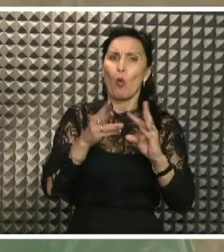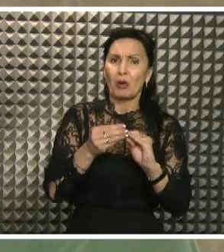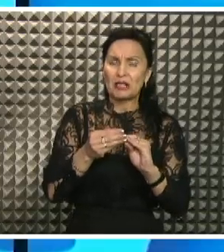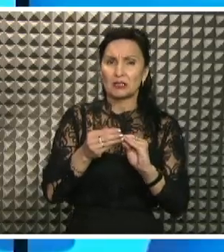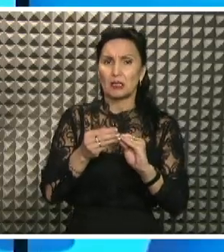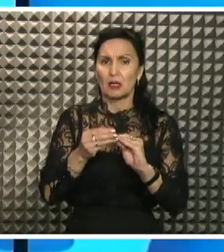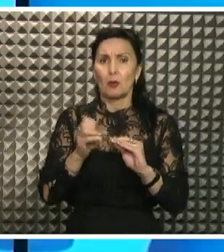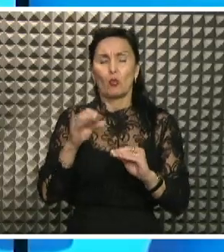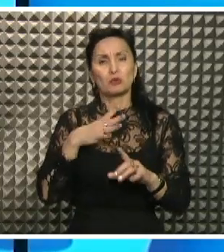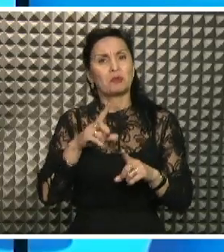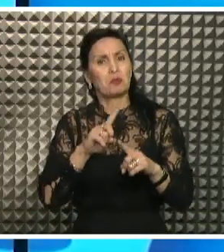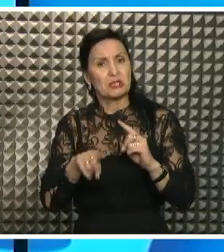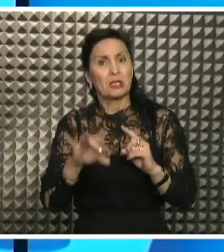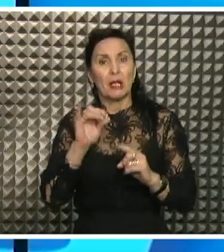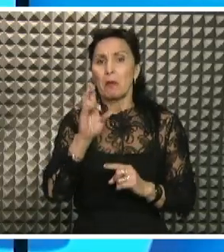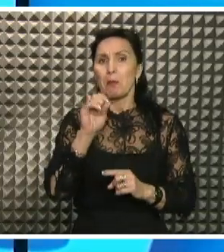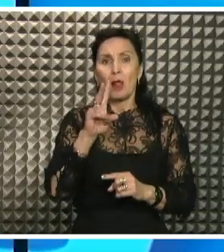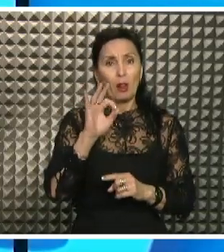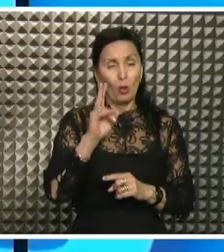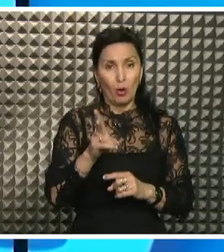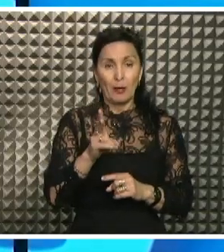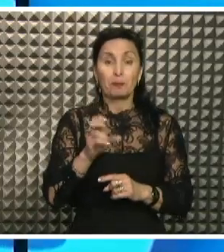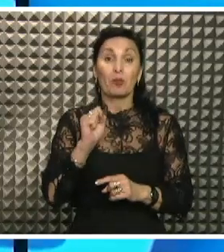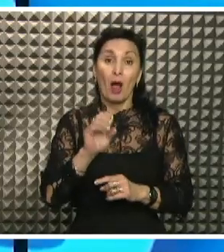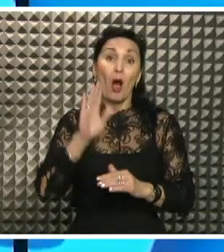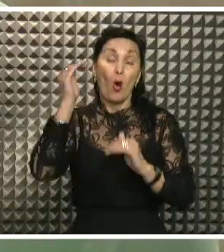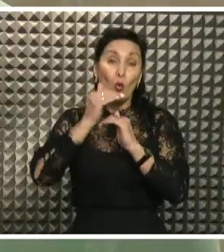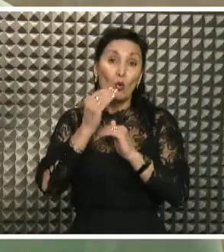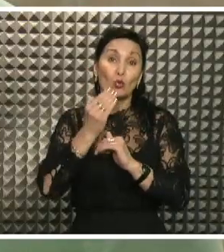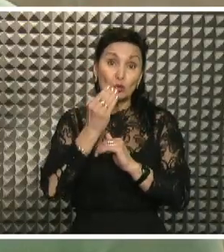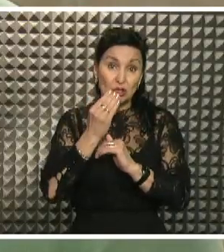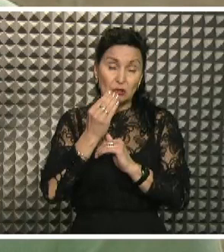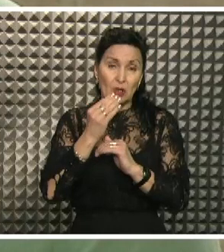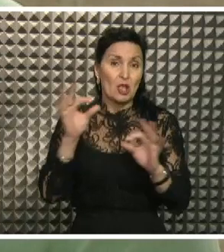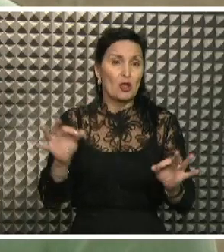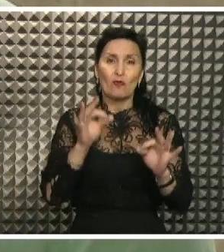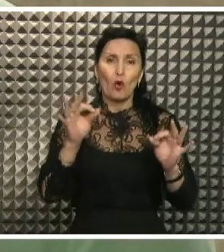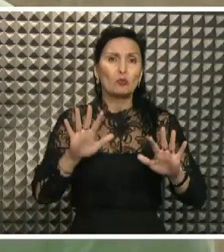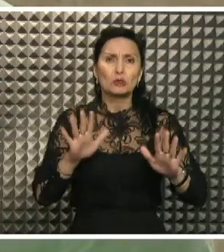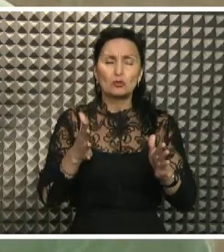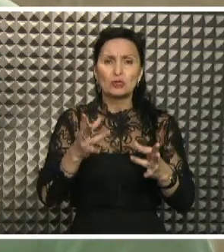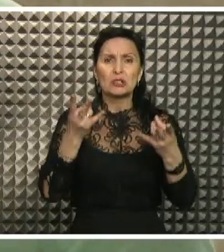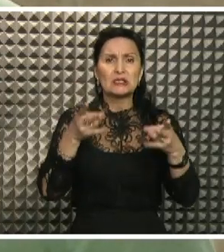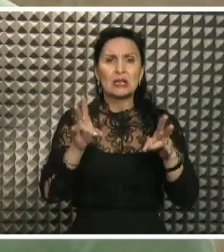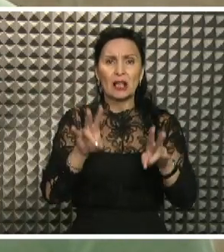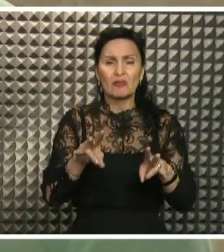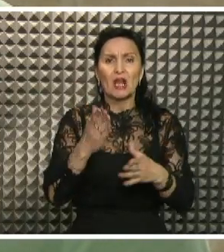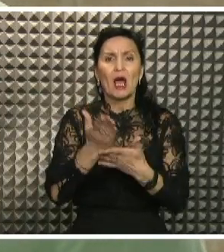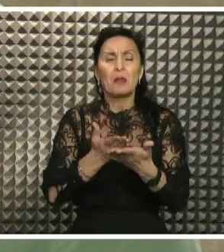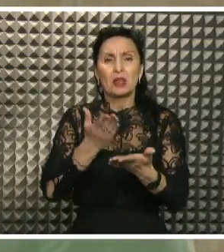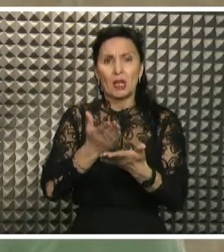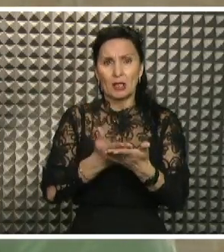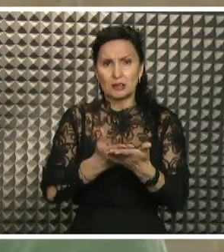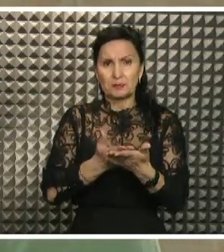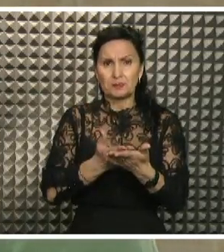быть и быстрые, и белок. Вот. А ужин ни в коем случае не следовать рекомендациям,